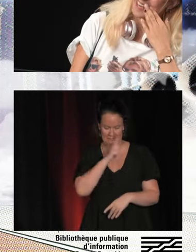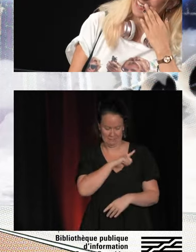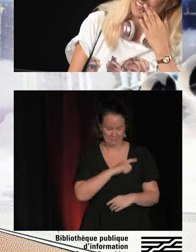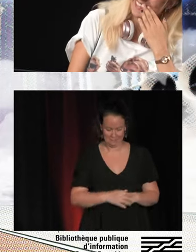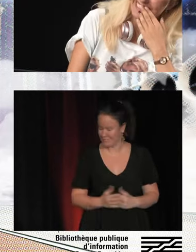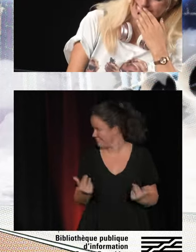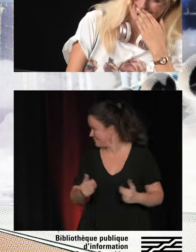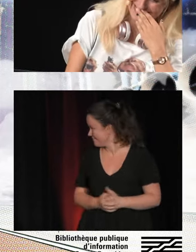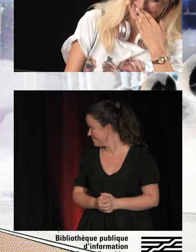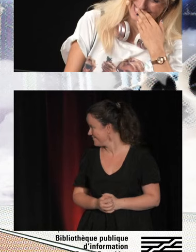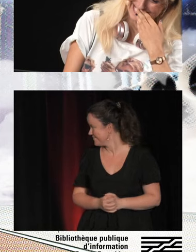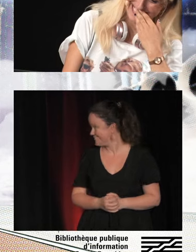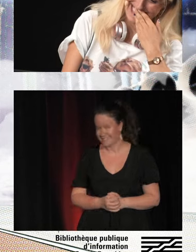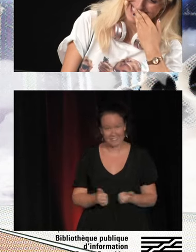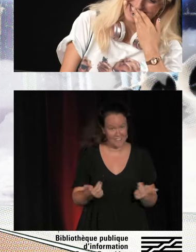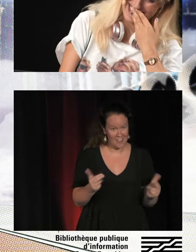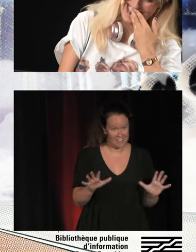Ça va ?